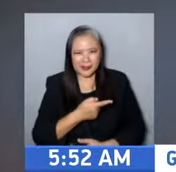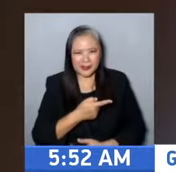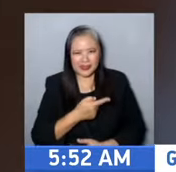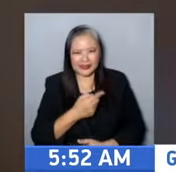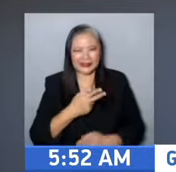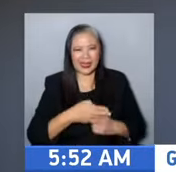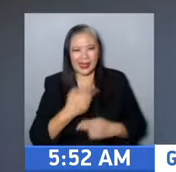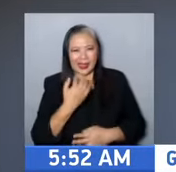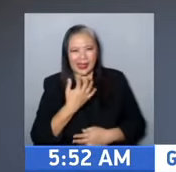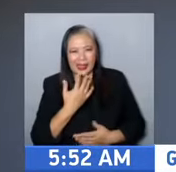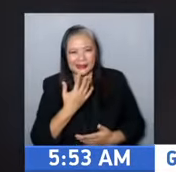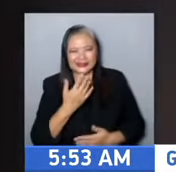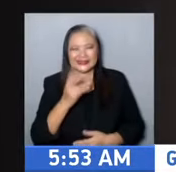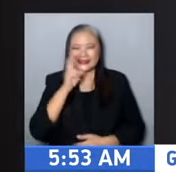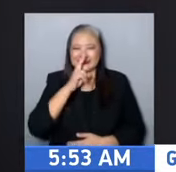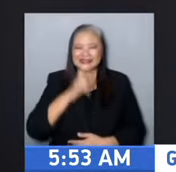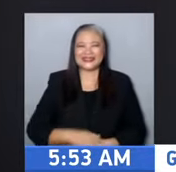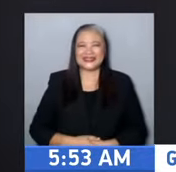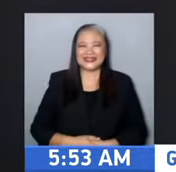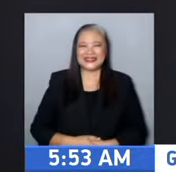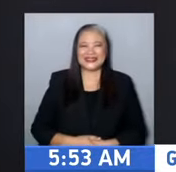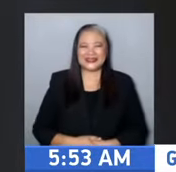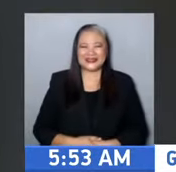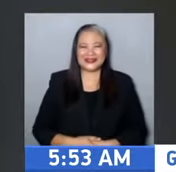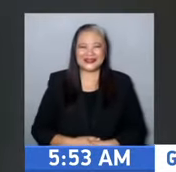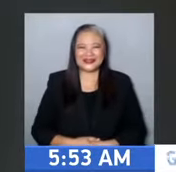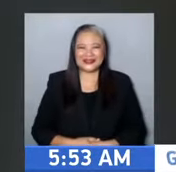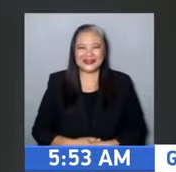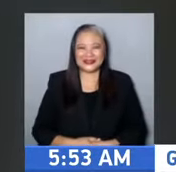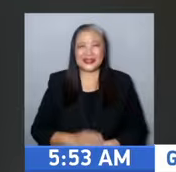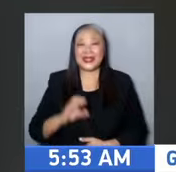Oh my God! Dali! Christian Bautista.